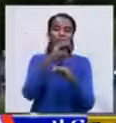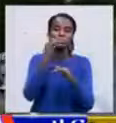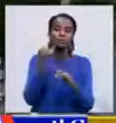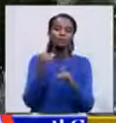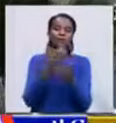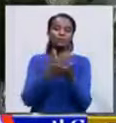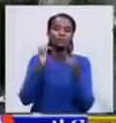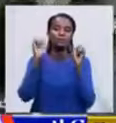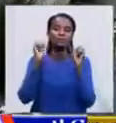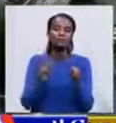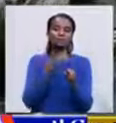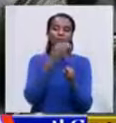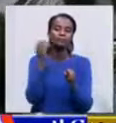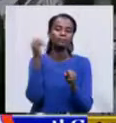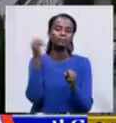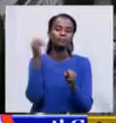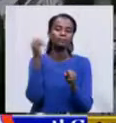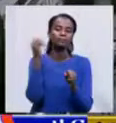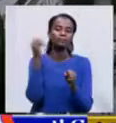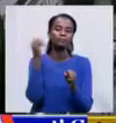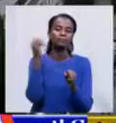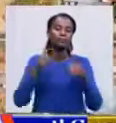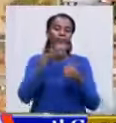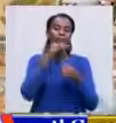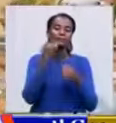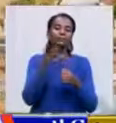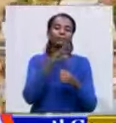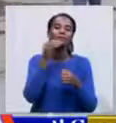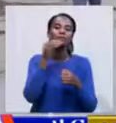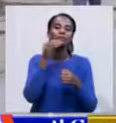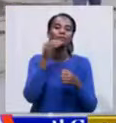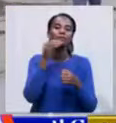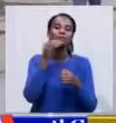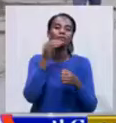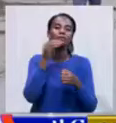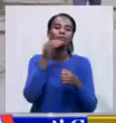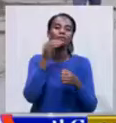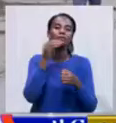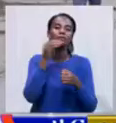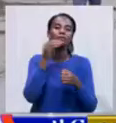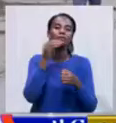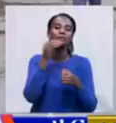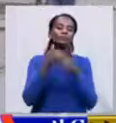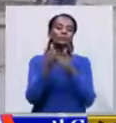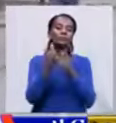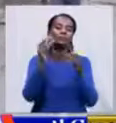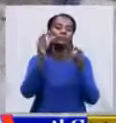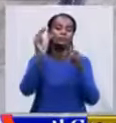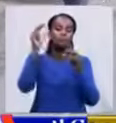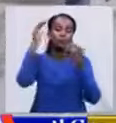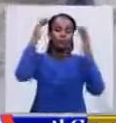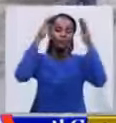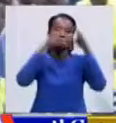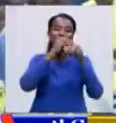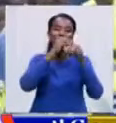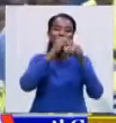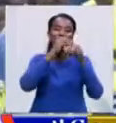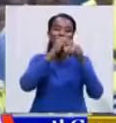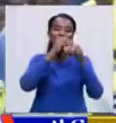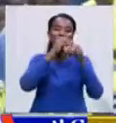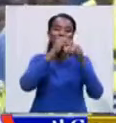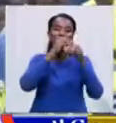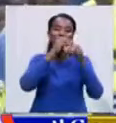እንዲቻል የሐዋሳ ከተማ ወጣቶች ፌዴሬሽን የሴቶች ህጻናትና ወጣቶች ጉዳይ መምሪያም ከባህል አዳራሽና ከሐይቅ ዳር ክፍለ ከተሞች